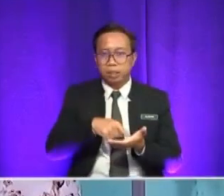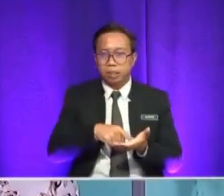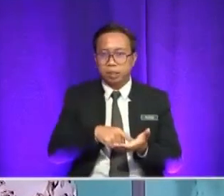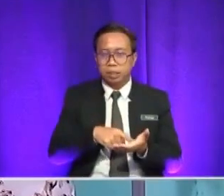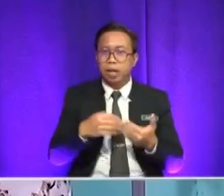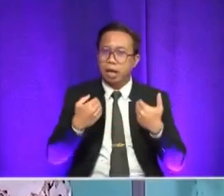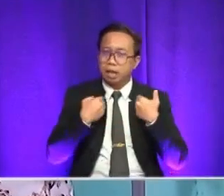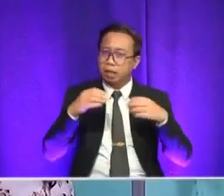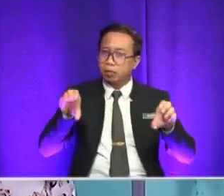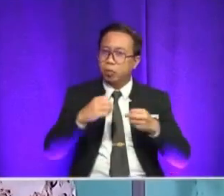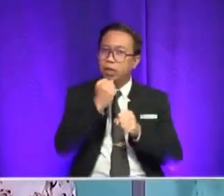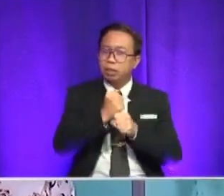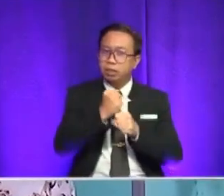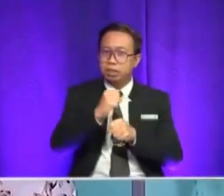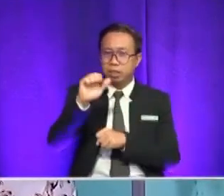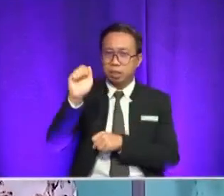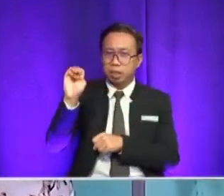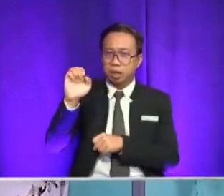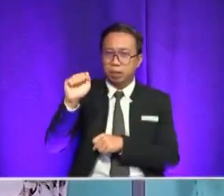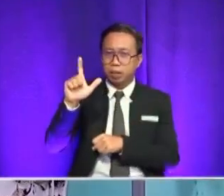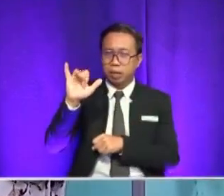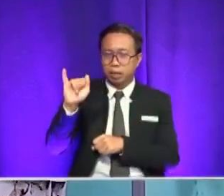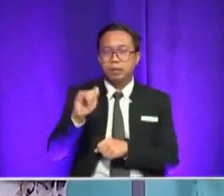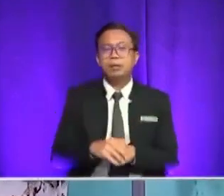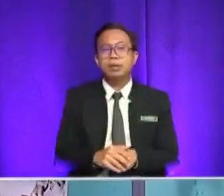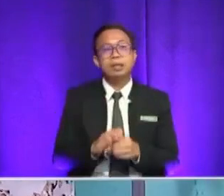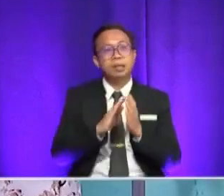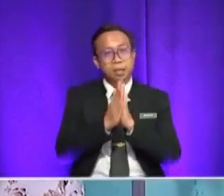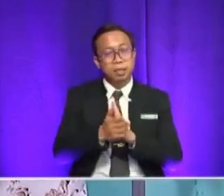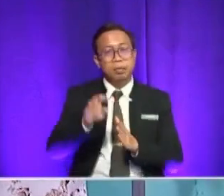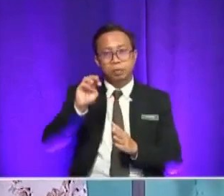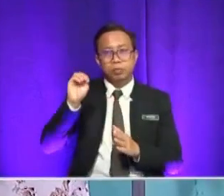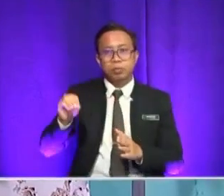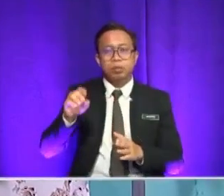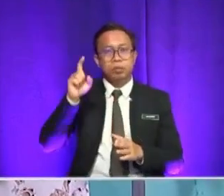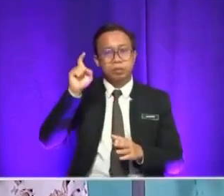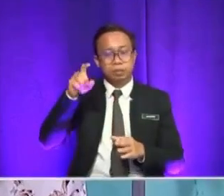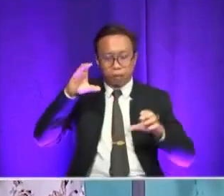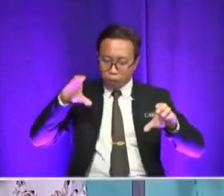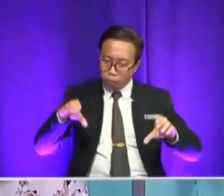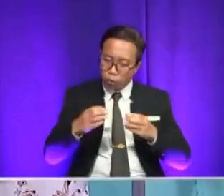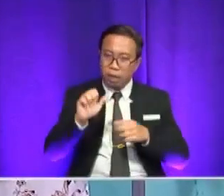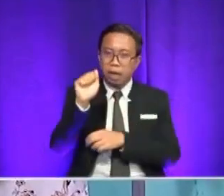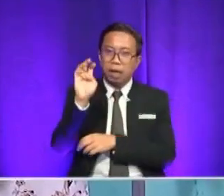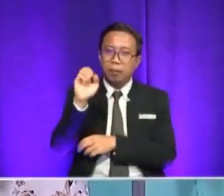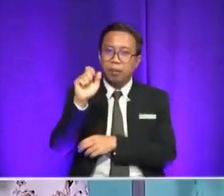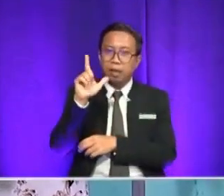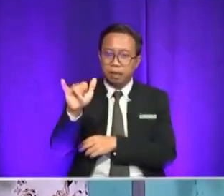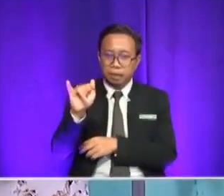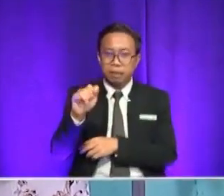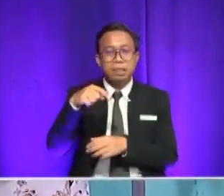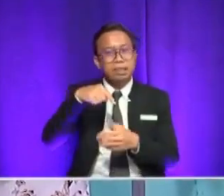memang ada kerja-kerja amali. Okey, modul 5 sebenarnya. Jadi dekat sini murid-murid mesti akan melakukan amali dan dekat